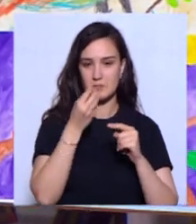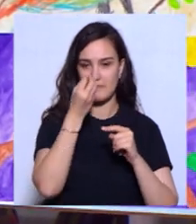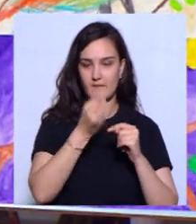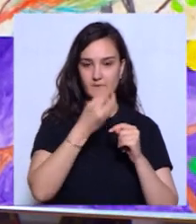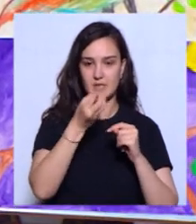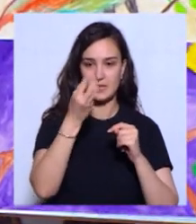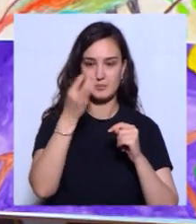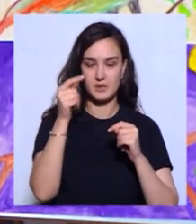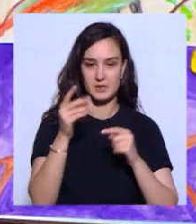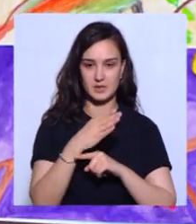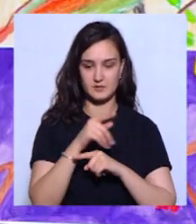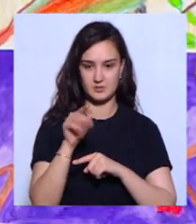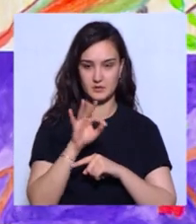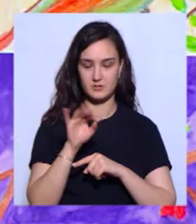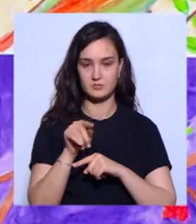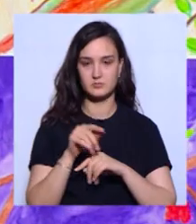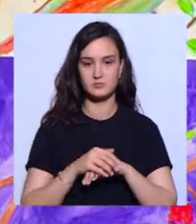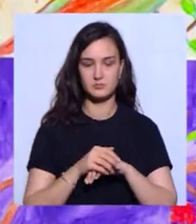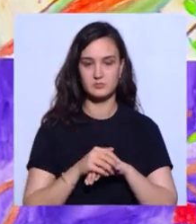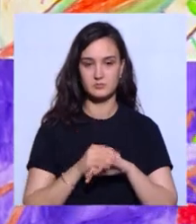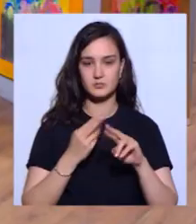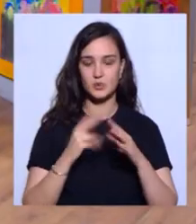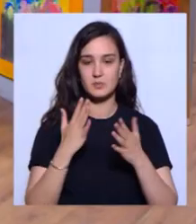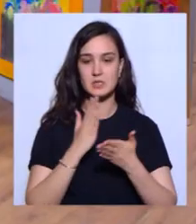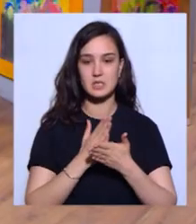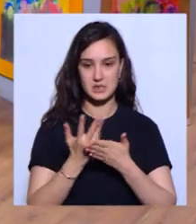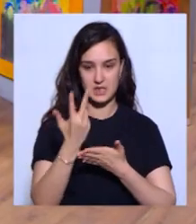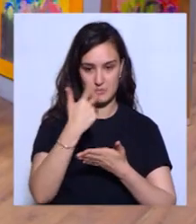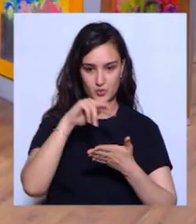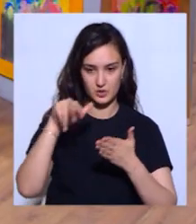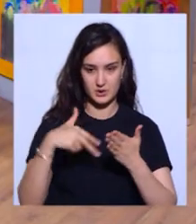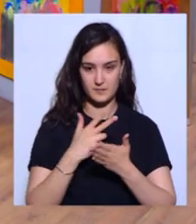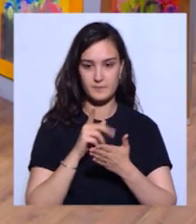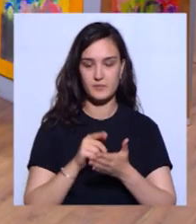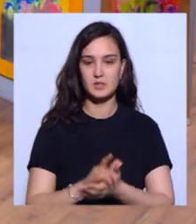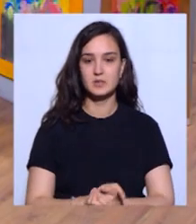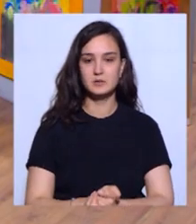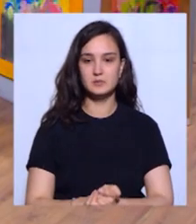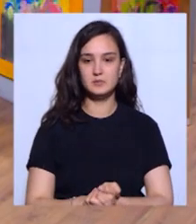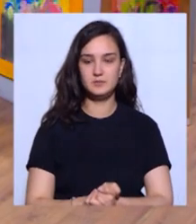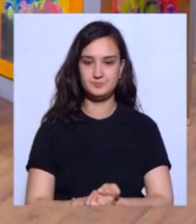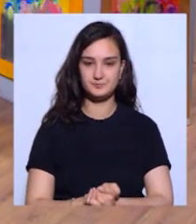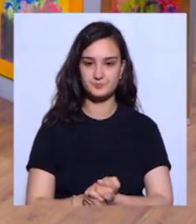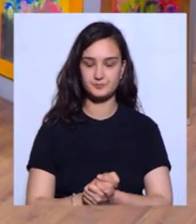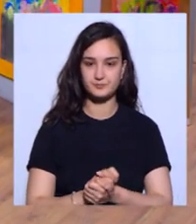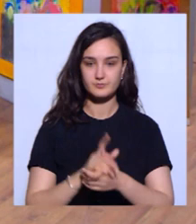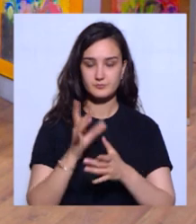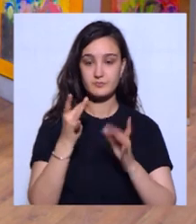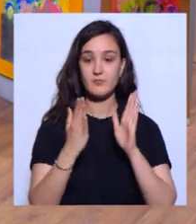თევზზე, რომელიც არის გამოჭრილი. ეს აქ დავაწებე, მაგრამ კიდევ